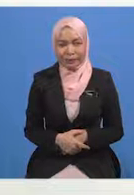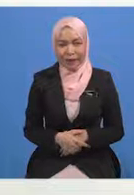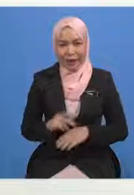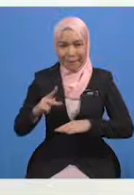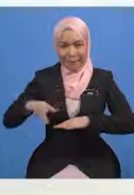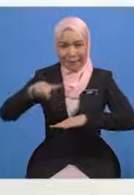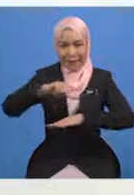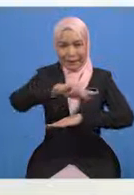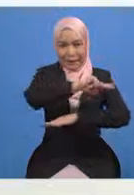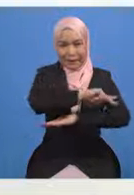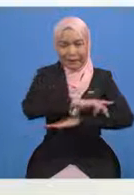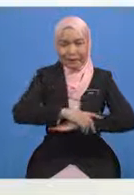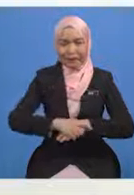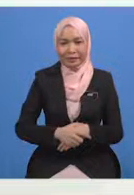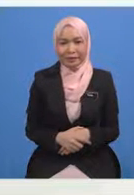Pantai.